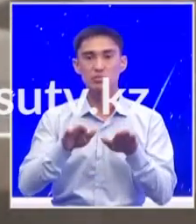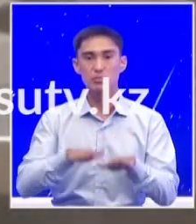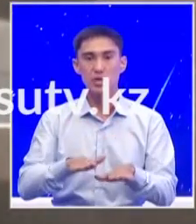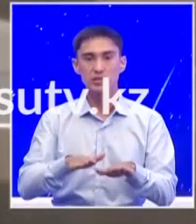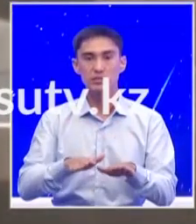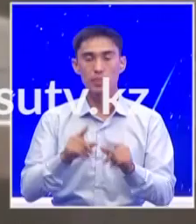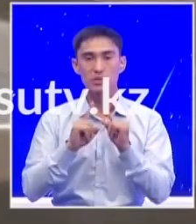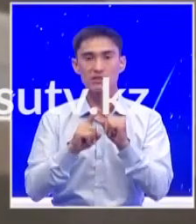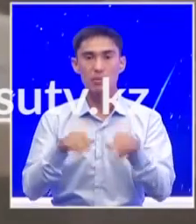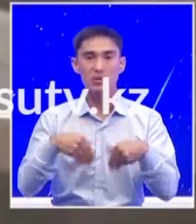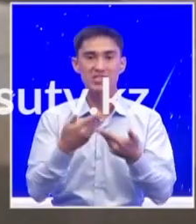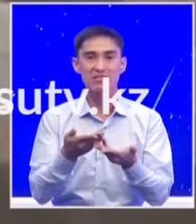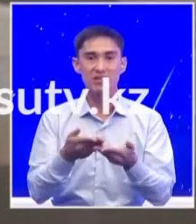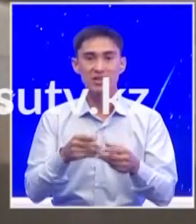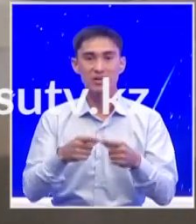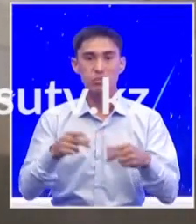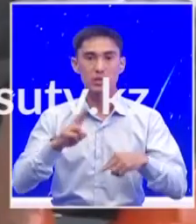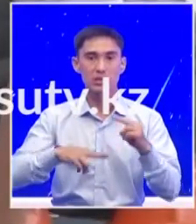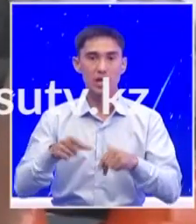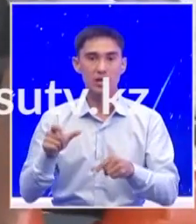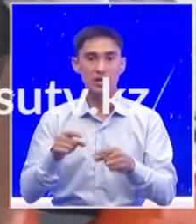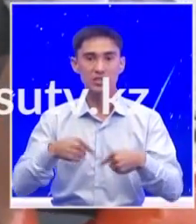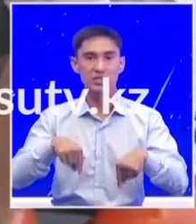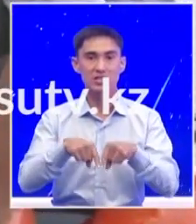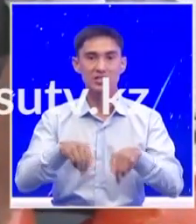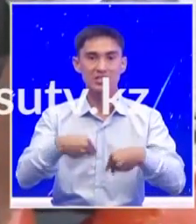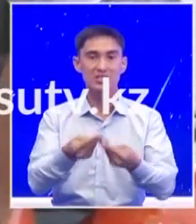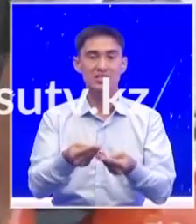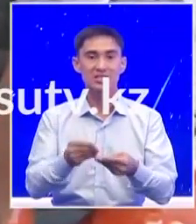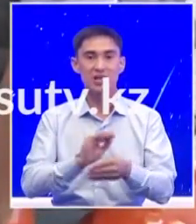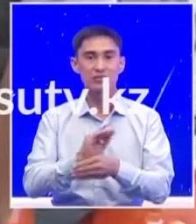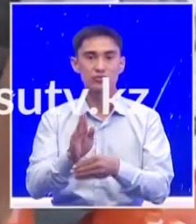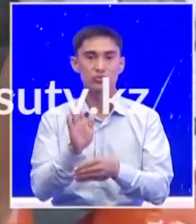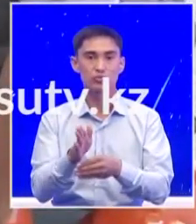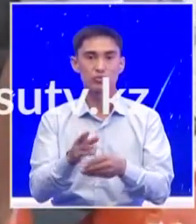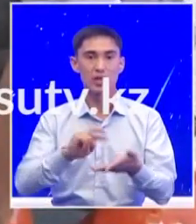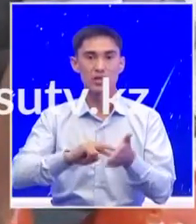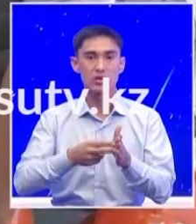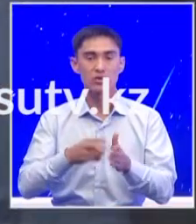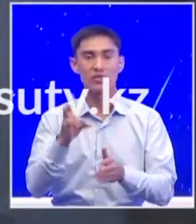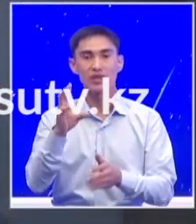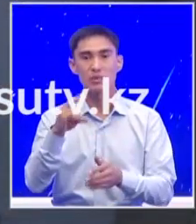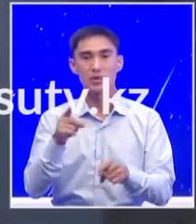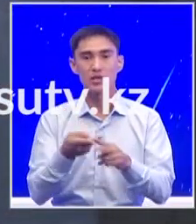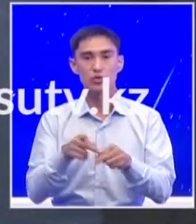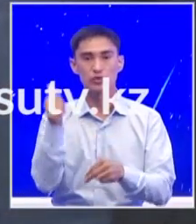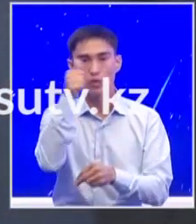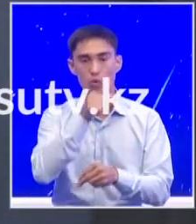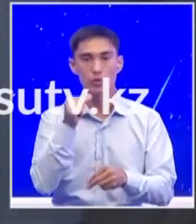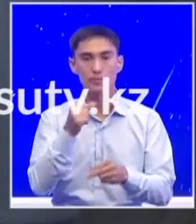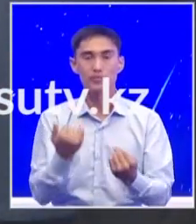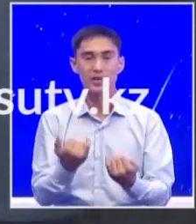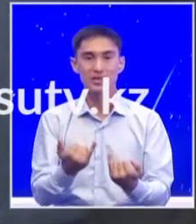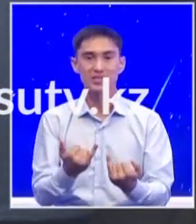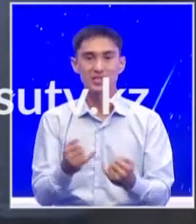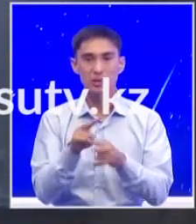мест. По словам представителя подрядной организации, сдать объект образования в эксплуатацию они планируют в ноябре текущего года. Однако и